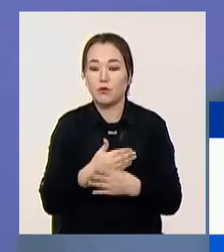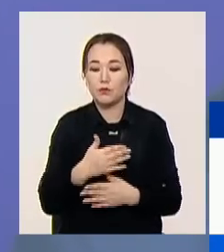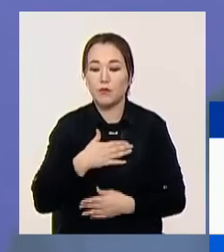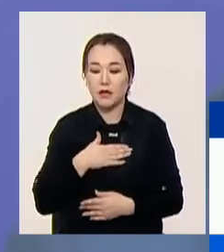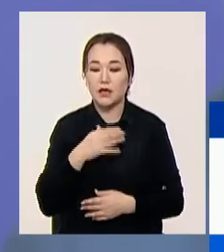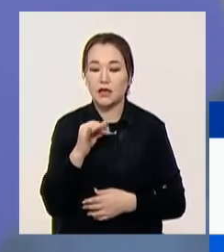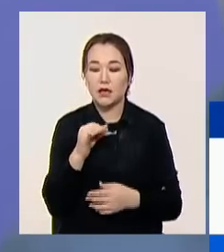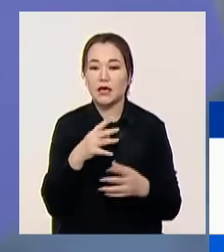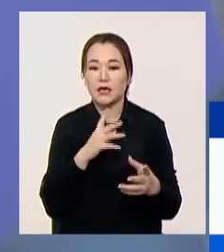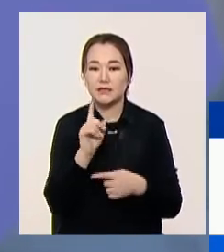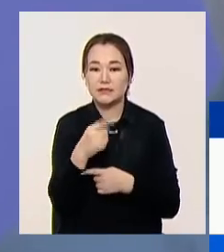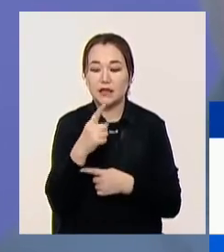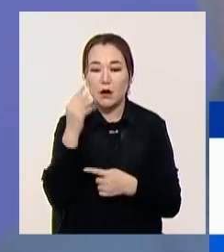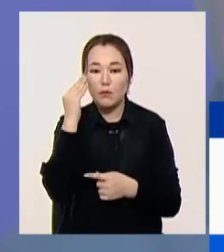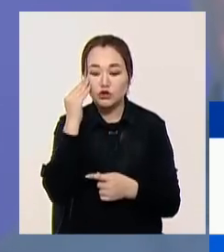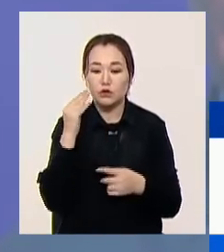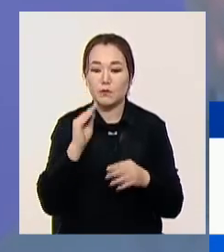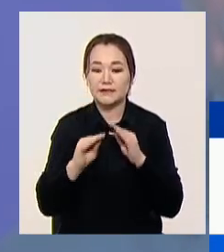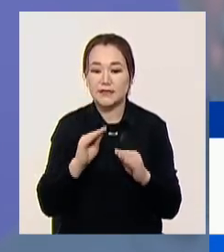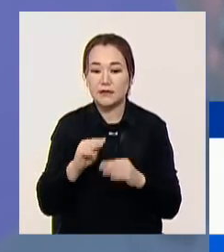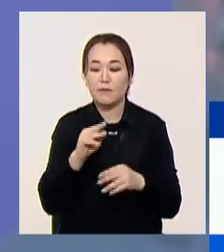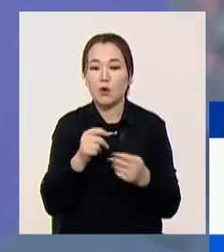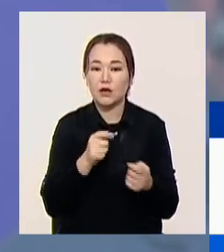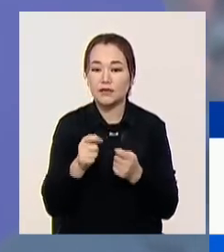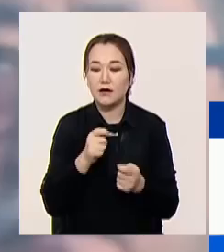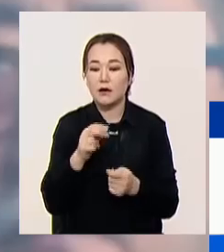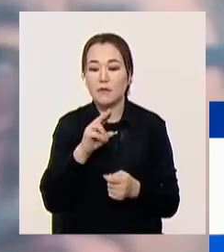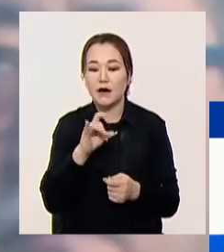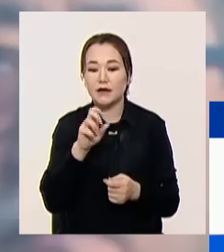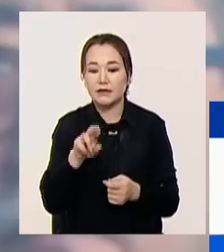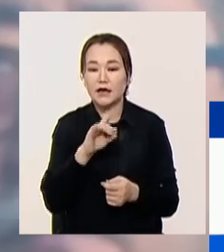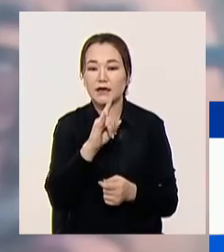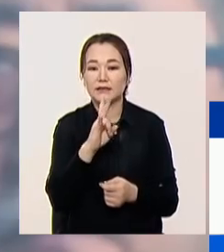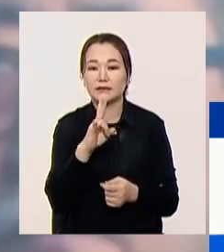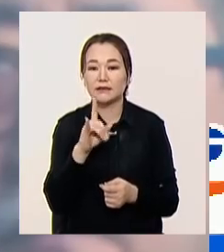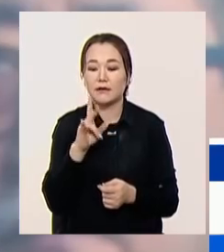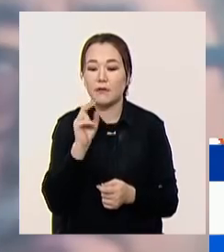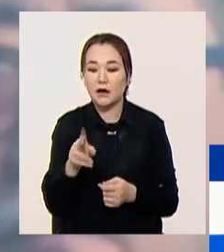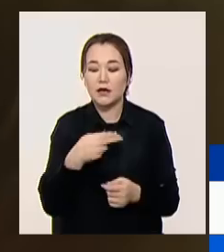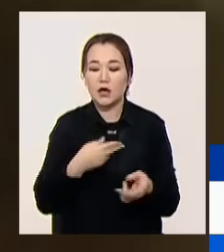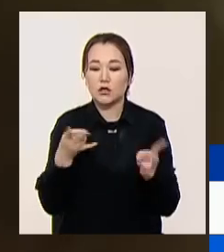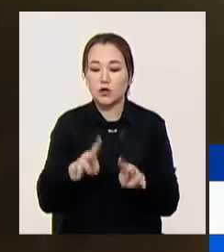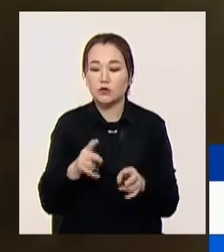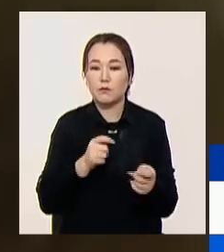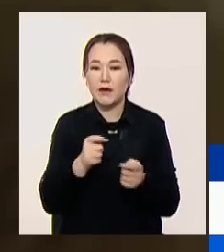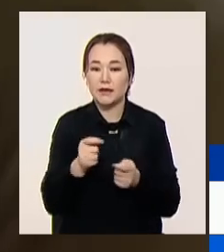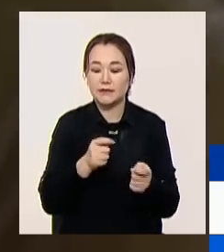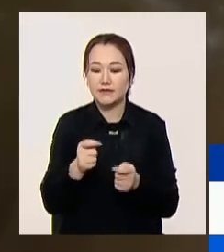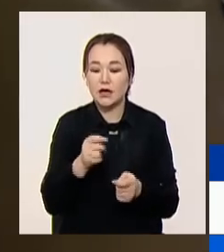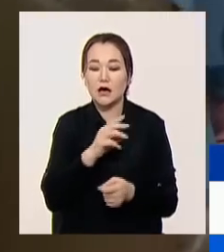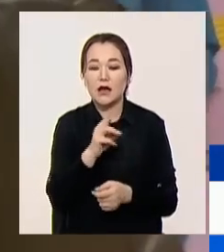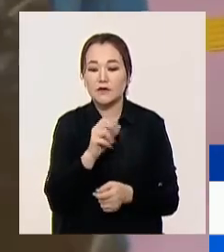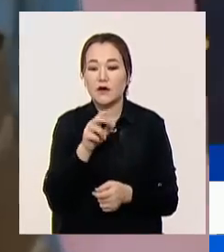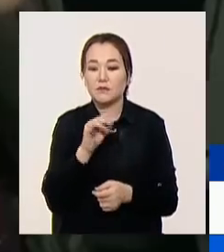мои единомышленники по созданию политической партии «Энтымак». Я остаюсь в политике. Кандидат Караката Абдин,